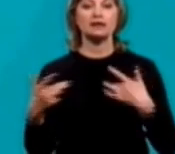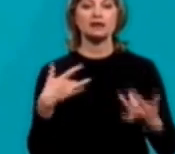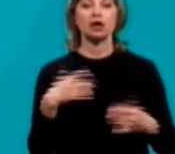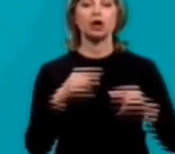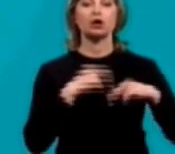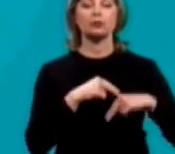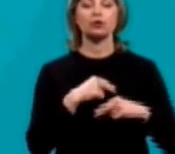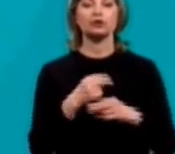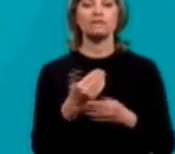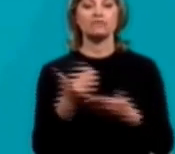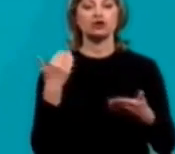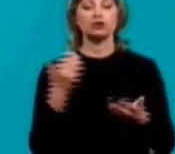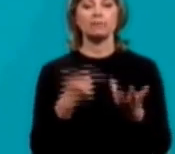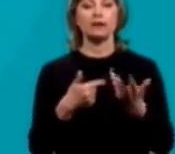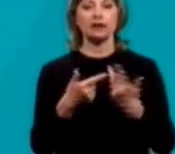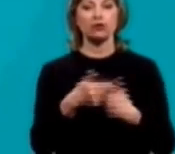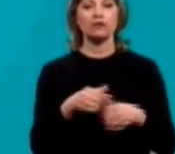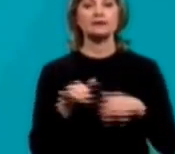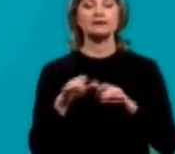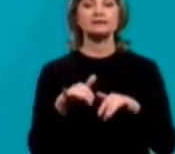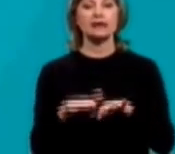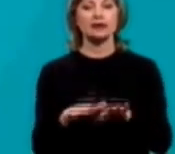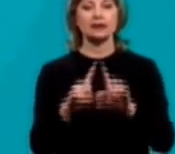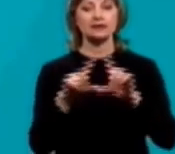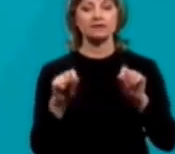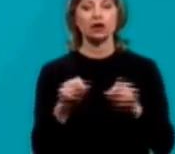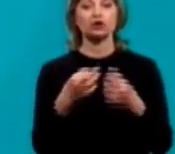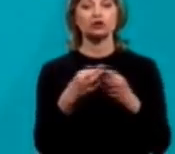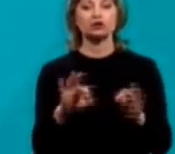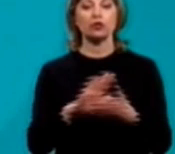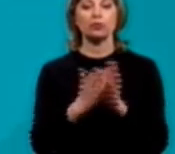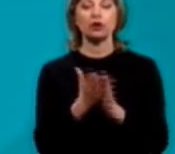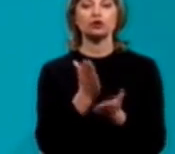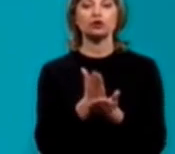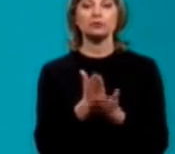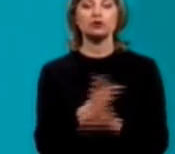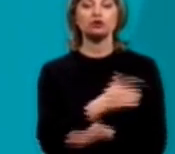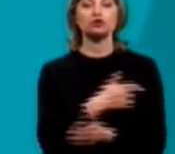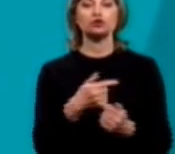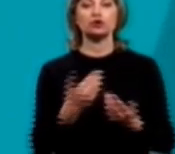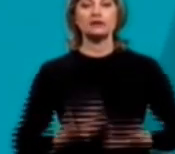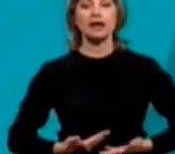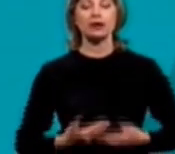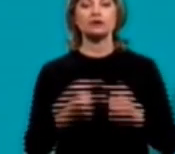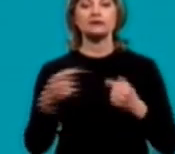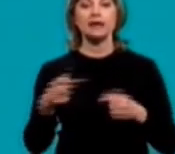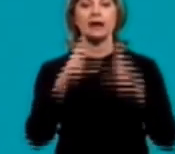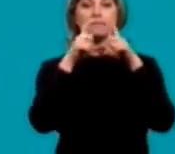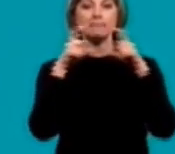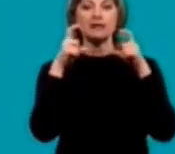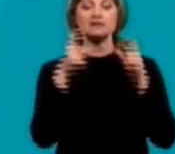вище перерахованих закладів дозволяється за умови дотримання соціальної дистанції, маскового режиму,